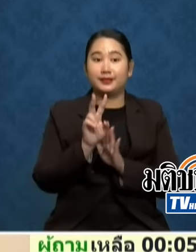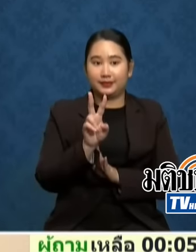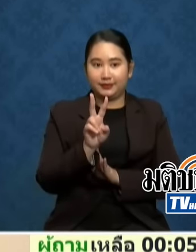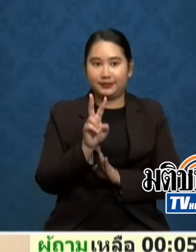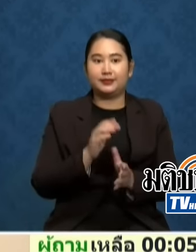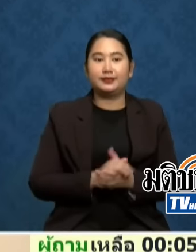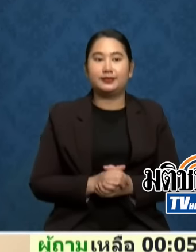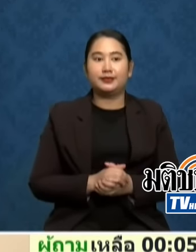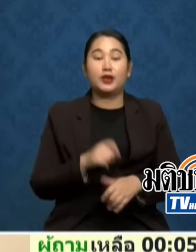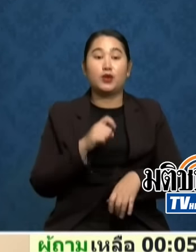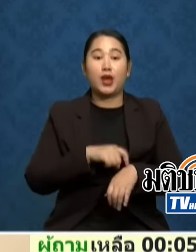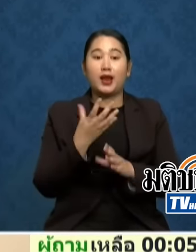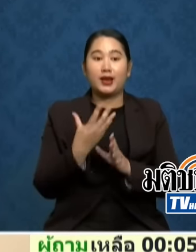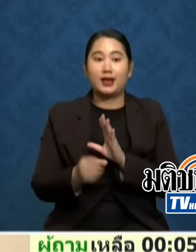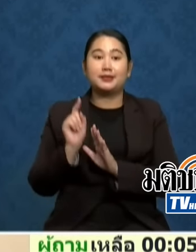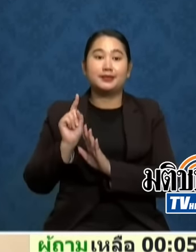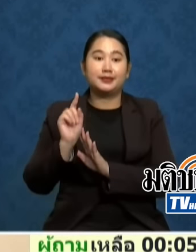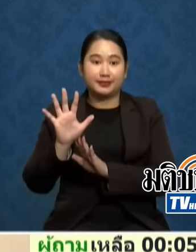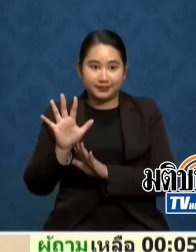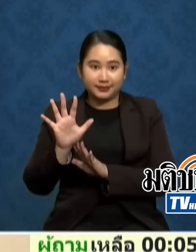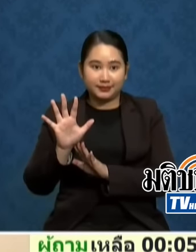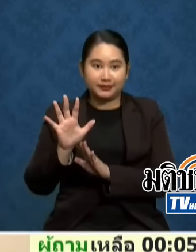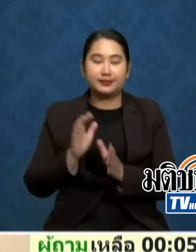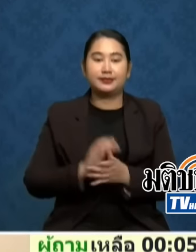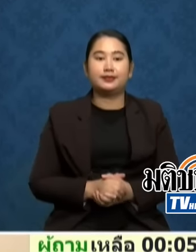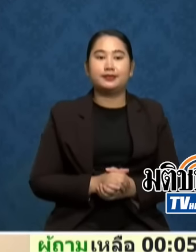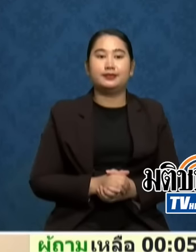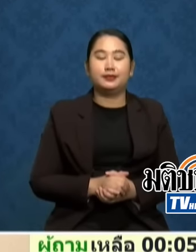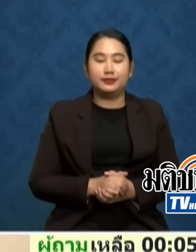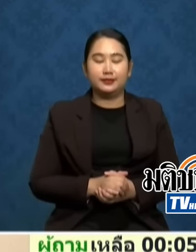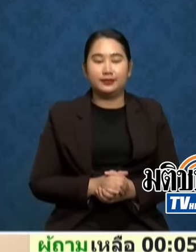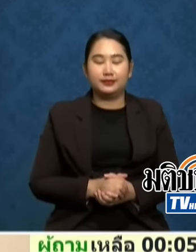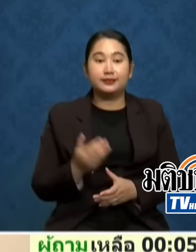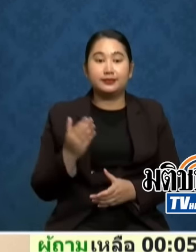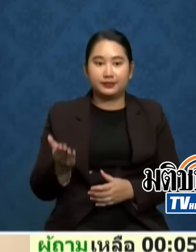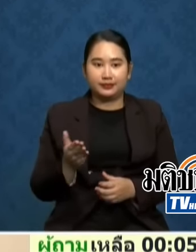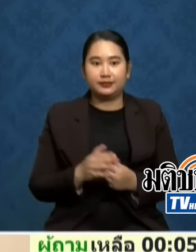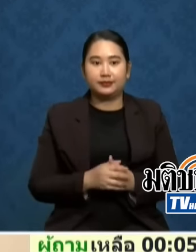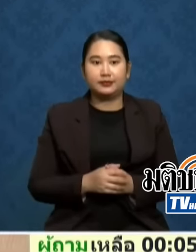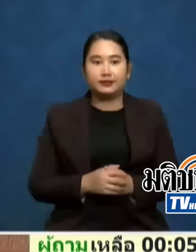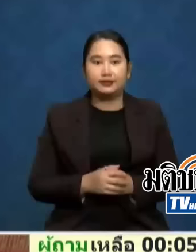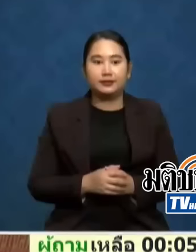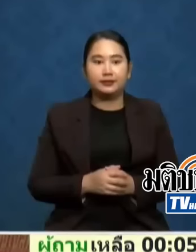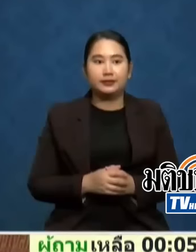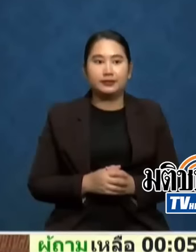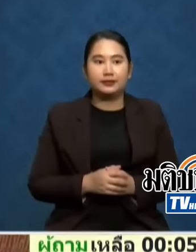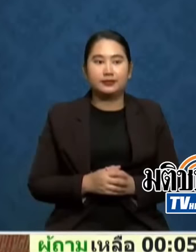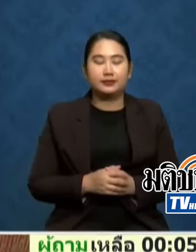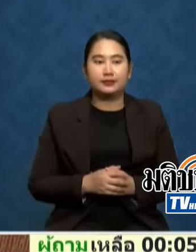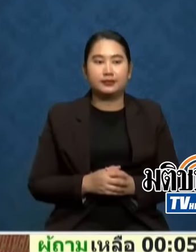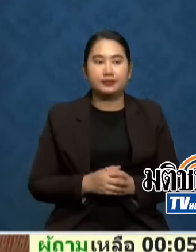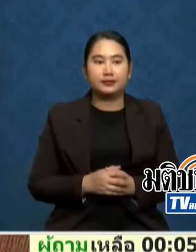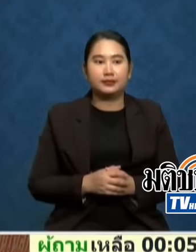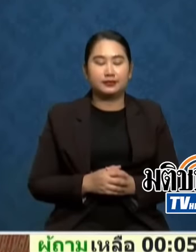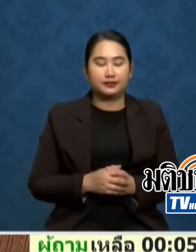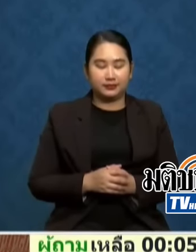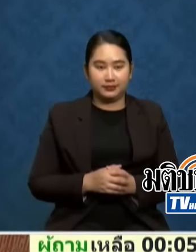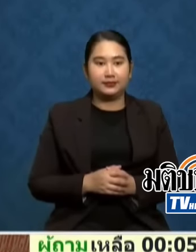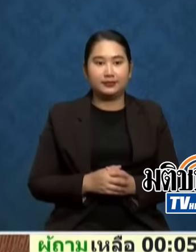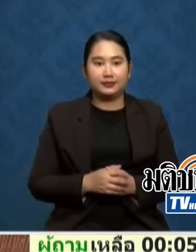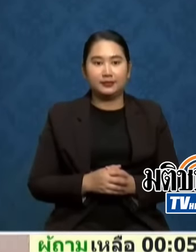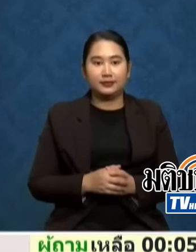2ท่านยังมีเวลาอีก5นาที59วินาทีครับเชิญครับ ขอบคุณครับท่านประธานสำหรับเรื่องของการ